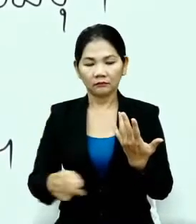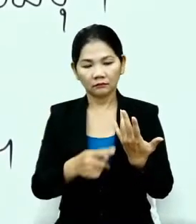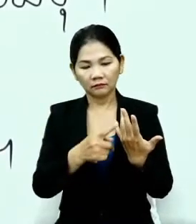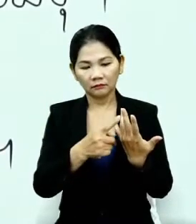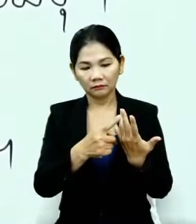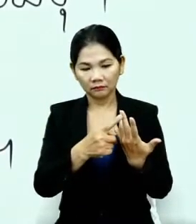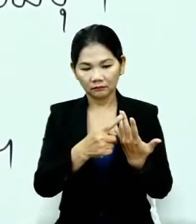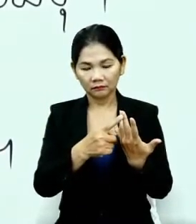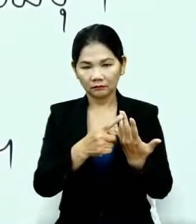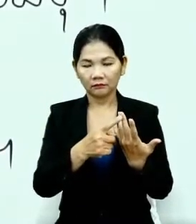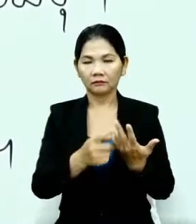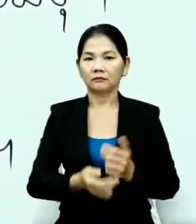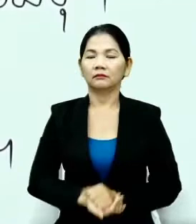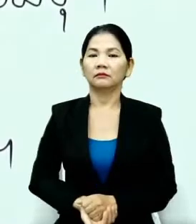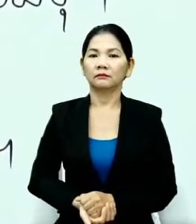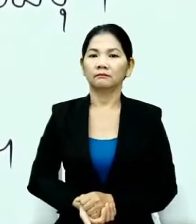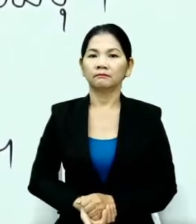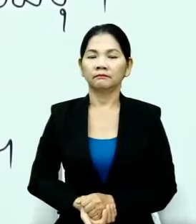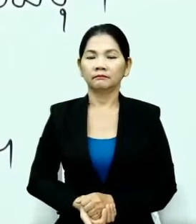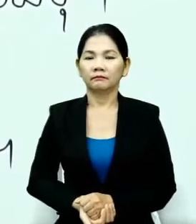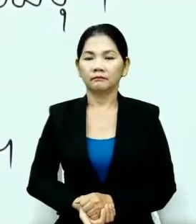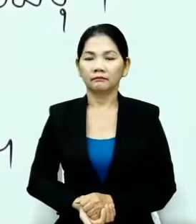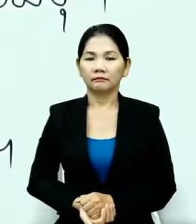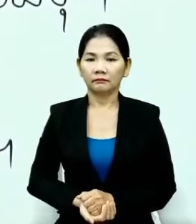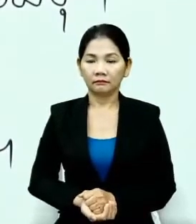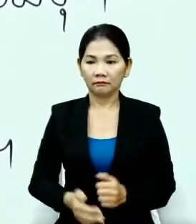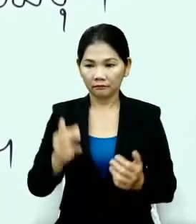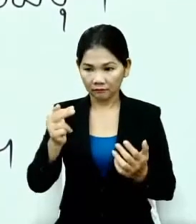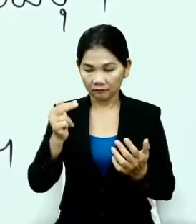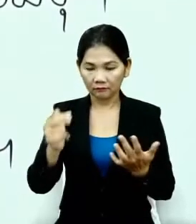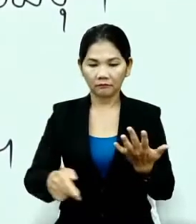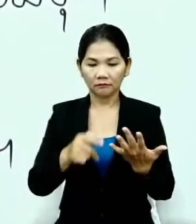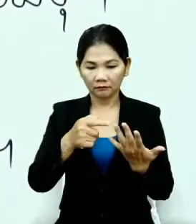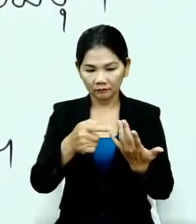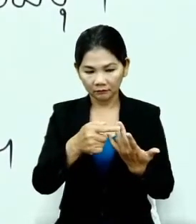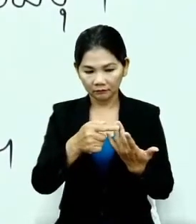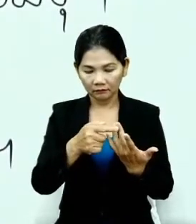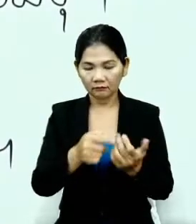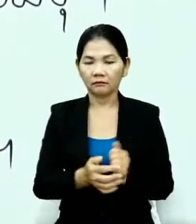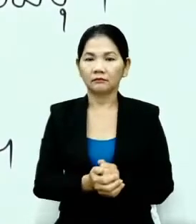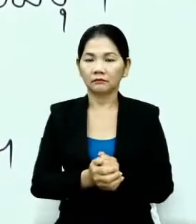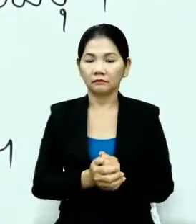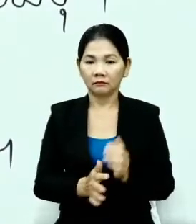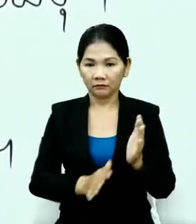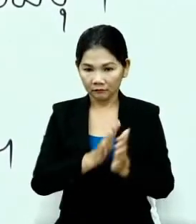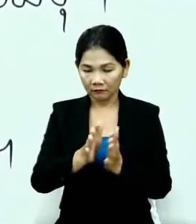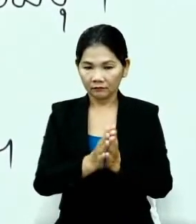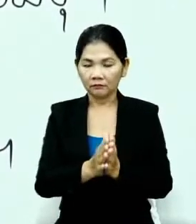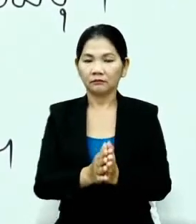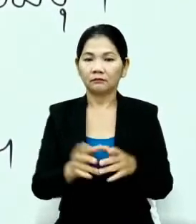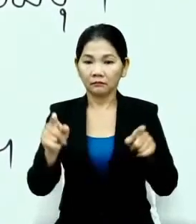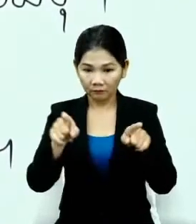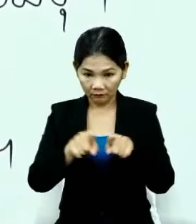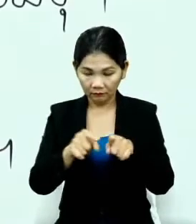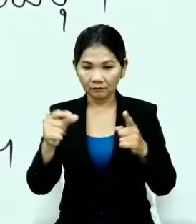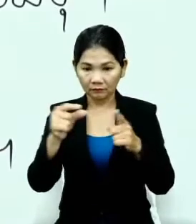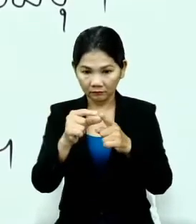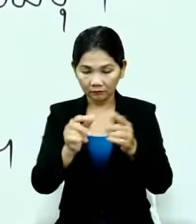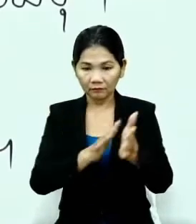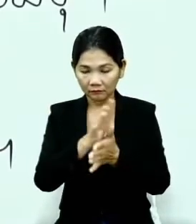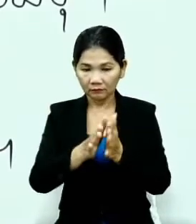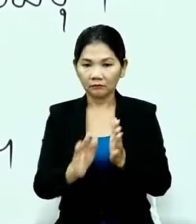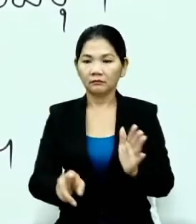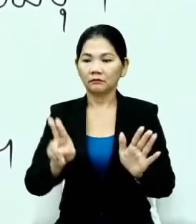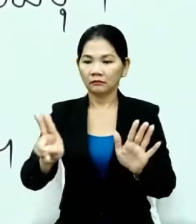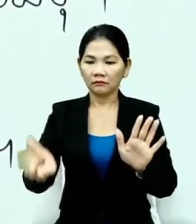to cha sạ ổng miên ạ sọ to nâng sạ ổng bần tay dựng an thật tôm cha đòi xa vi chụp chung như nè